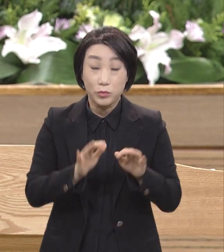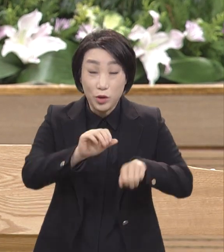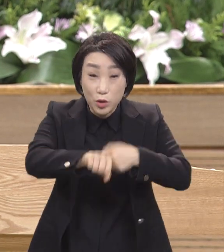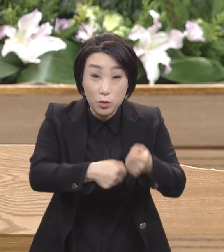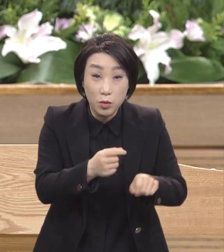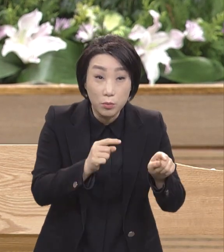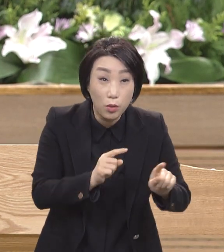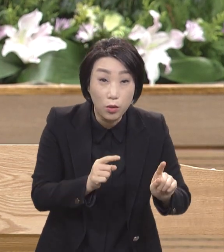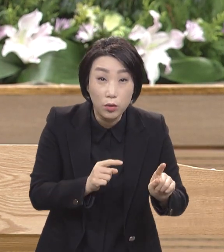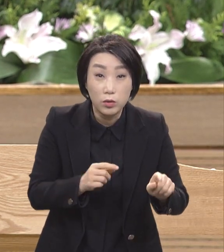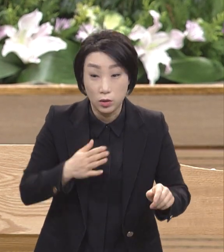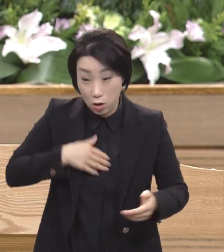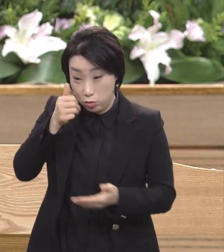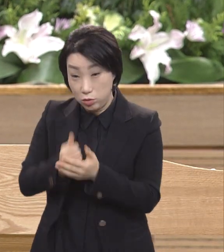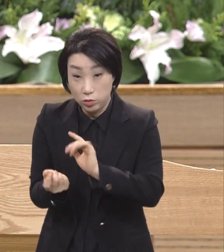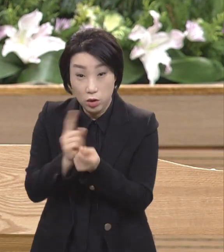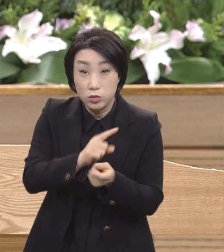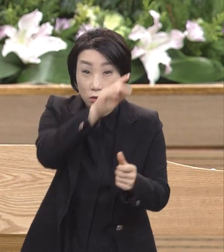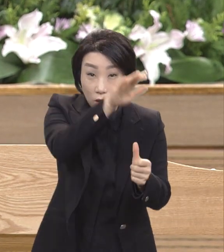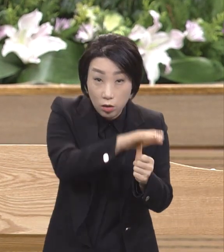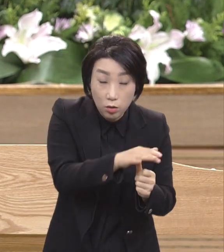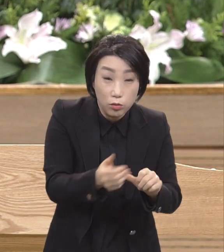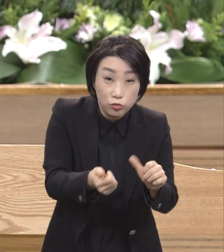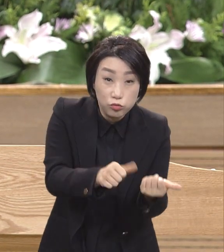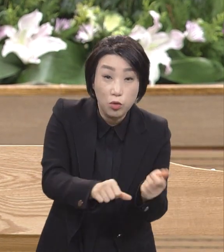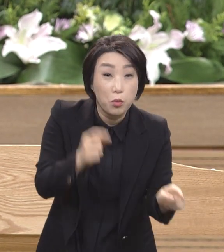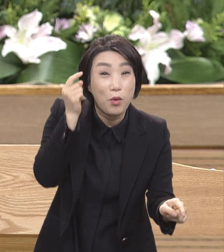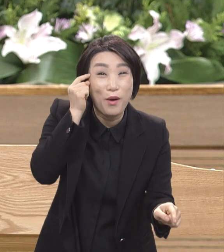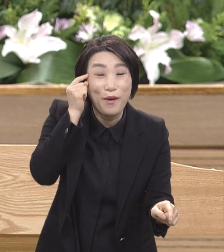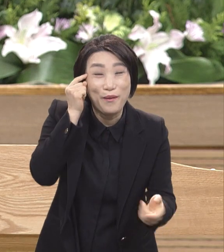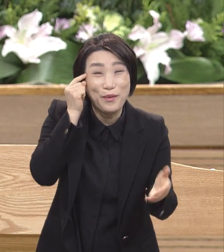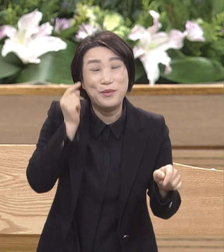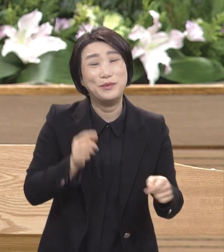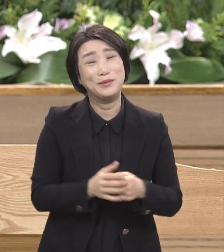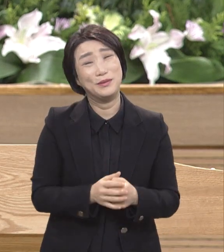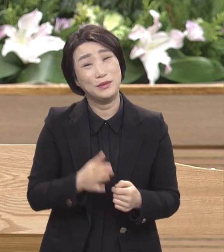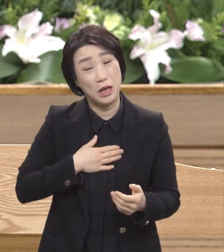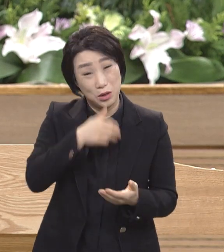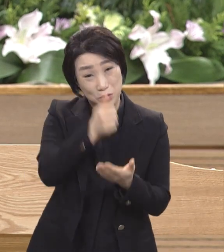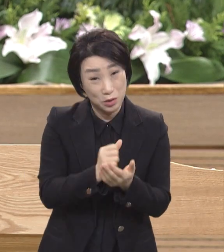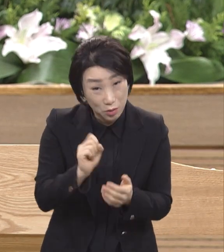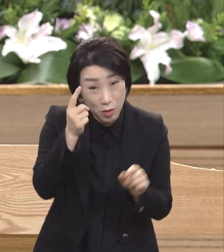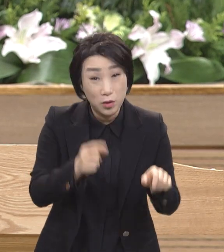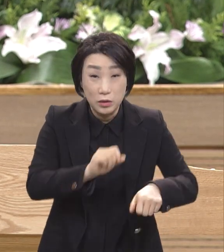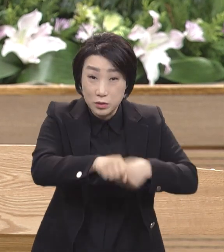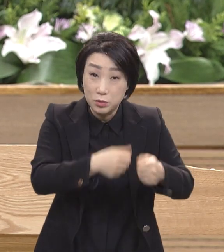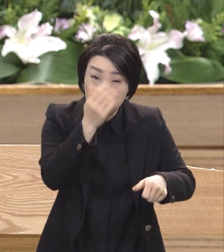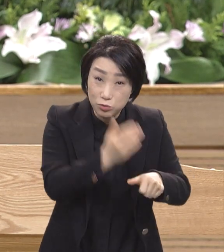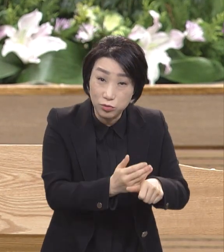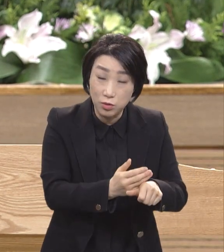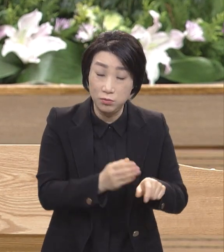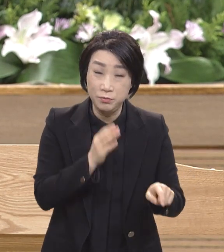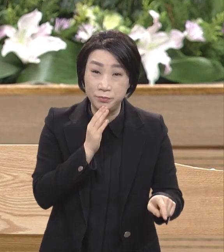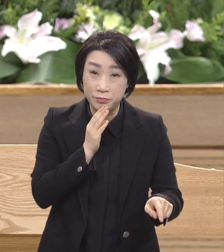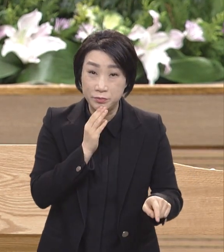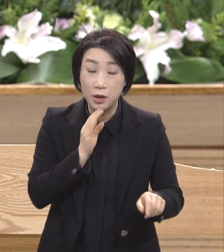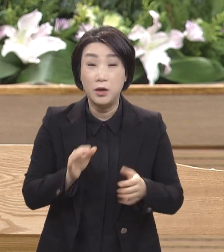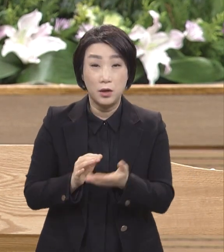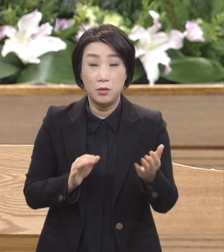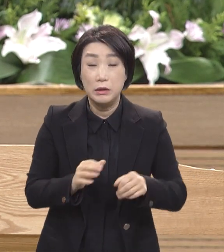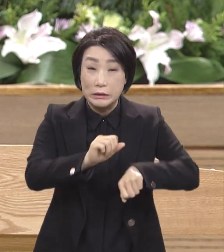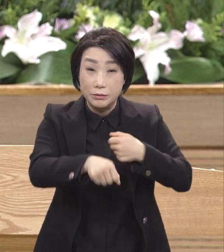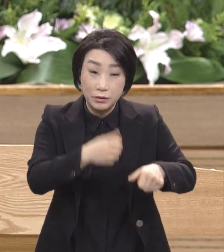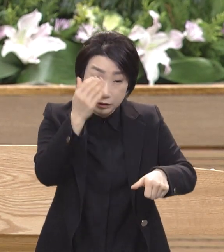짐승이 내 죄 때문에 죽어야 된다. 내 죄 때문에 죽어야 된다. 짐승을 잡아